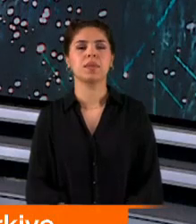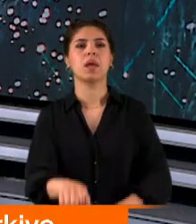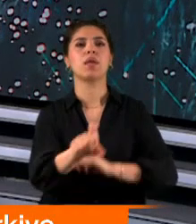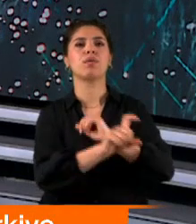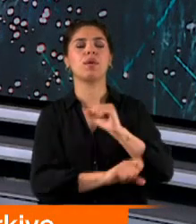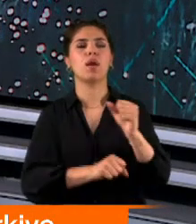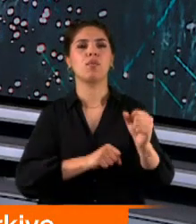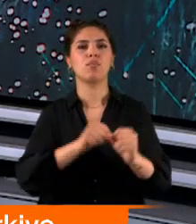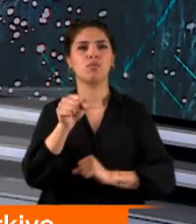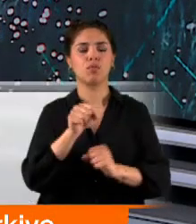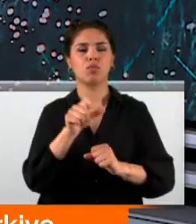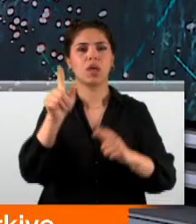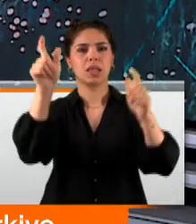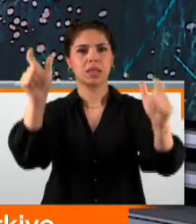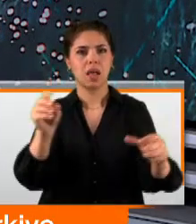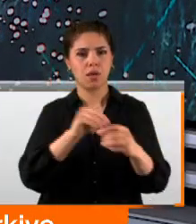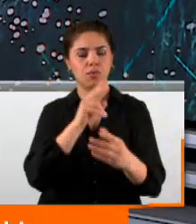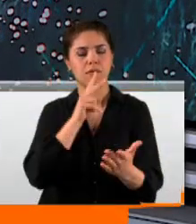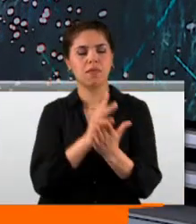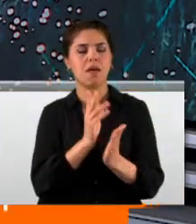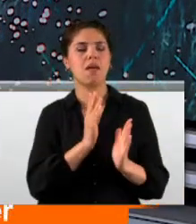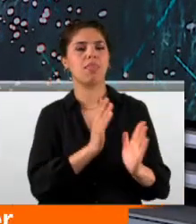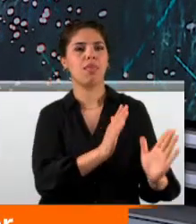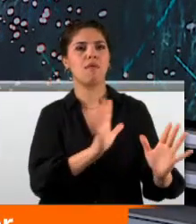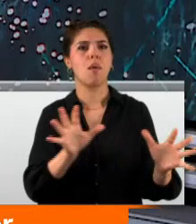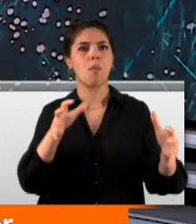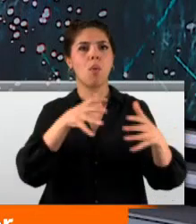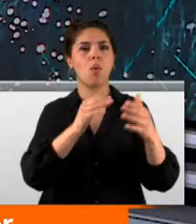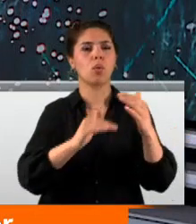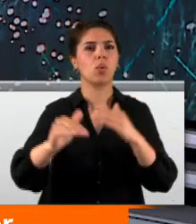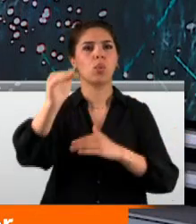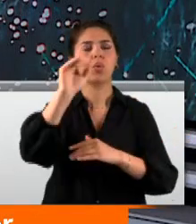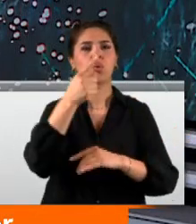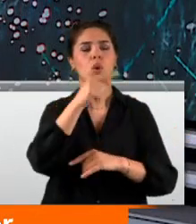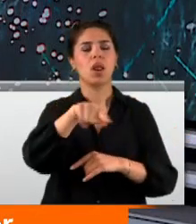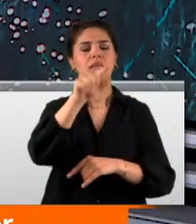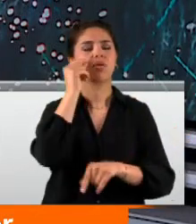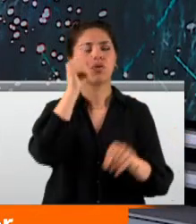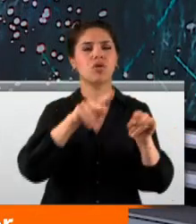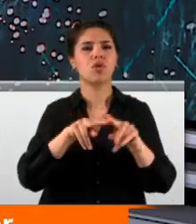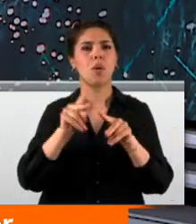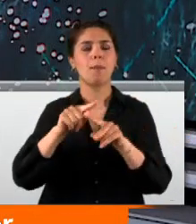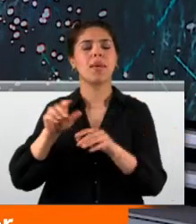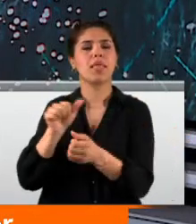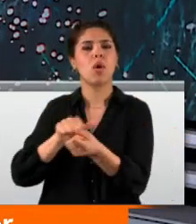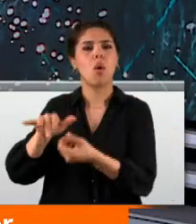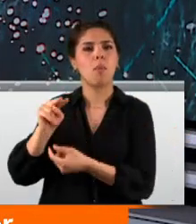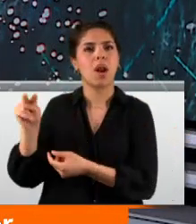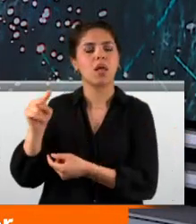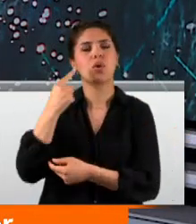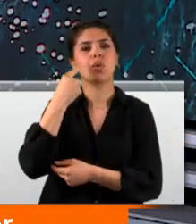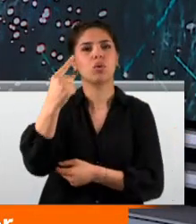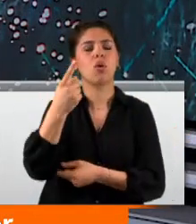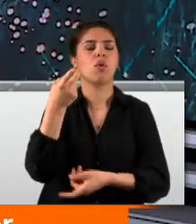Terörle mücadele sahada kararlılıkla sürüyor. Örgütün üst düzey yöneticileri MİT'in nokta operasyonlarıyla bir bir etkisiz hale getiriyor. MİT son